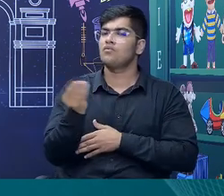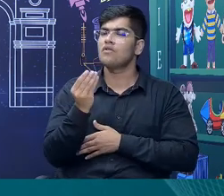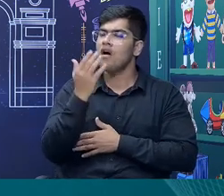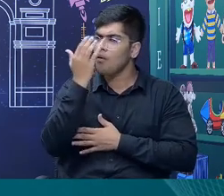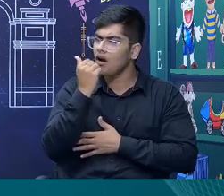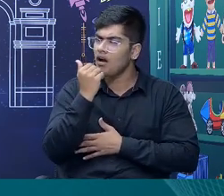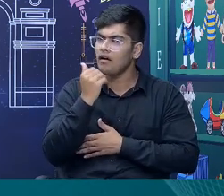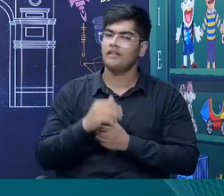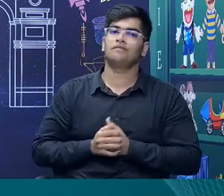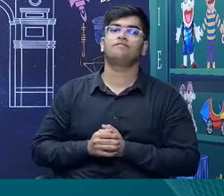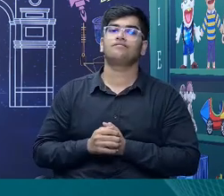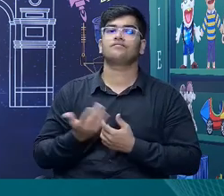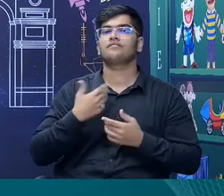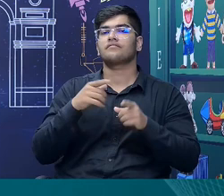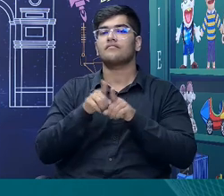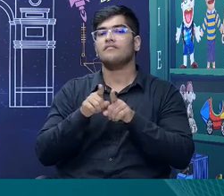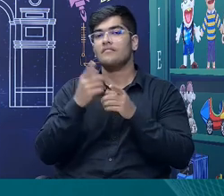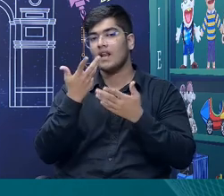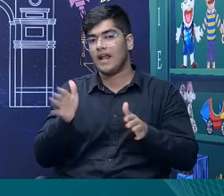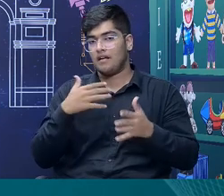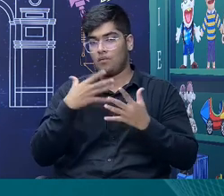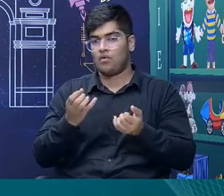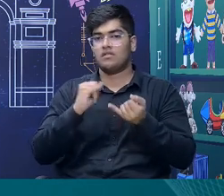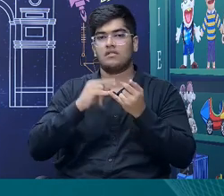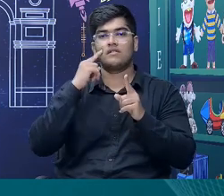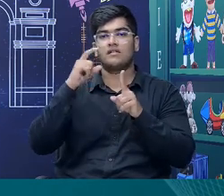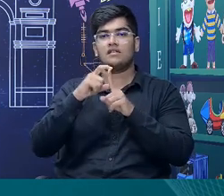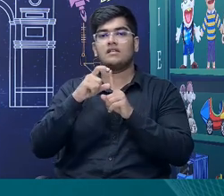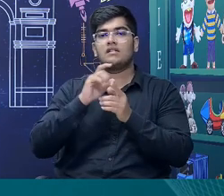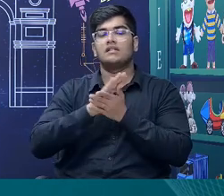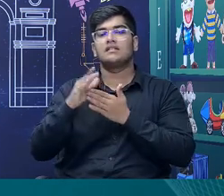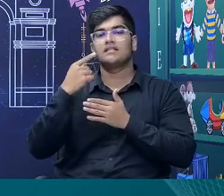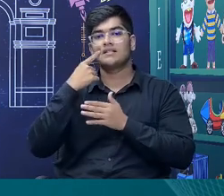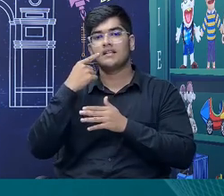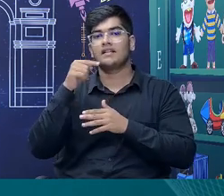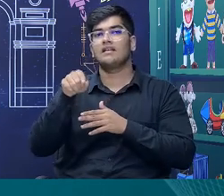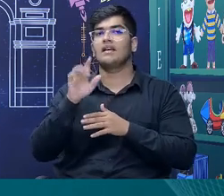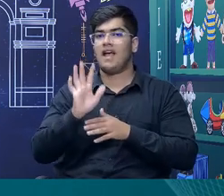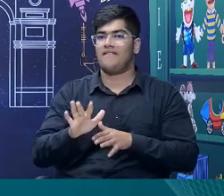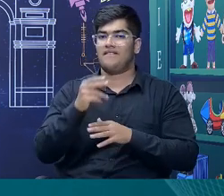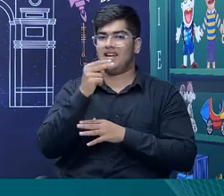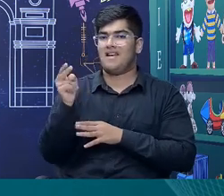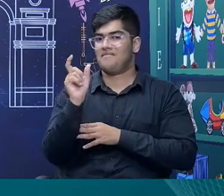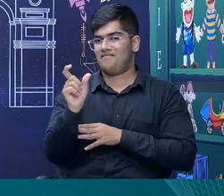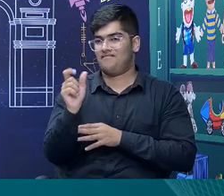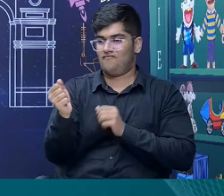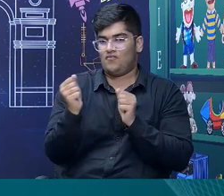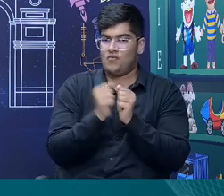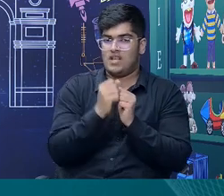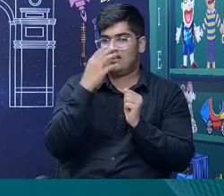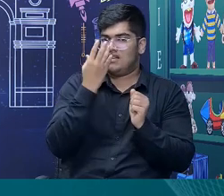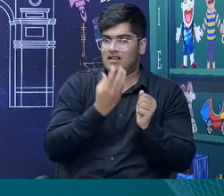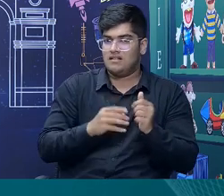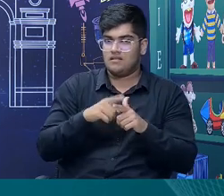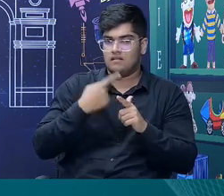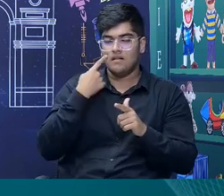तो अगर हमें कोई भी सिद्धि पानी हो जैसे हमने कहा गणेश जी के साथ वृद्धि और सिद्धि दोनों होती हैं तो